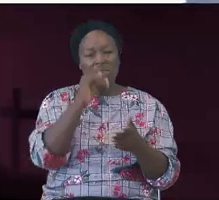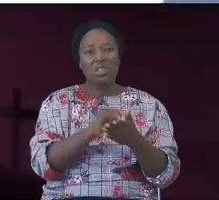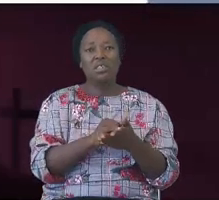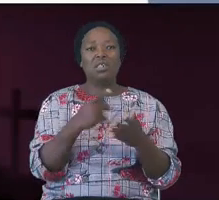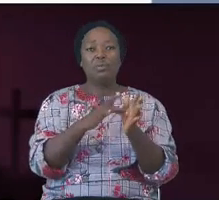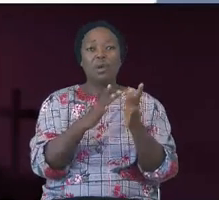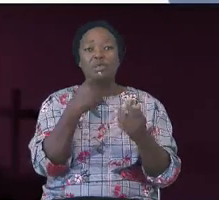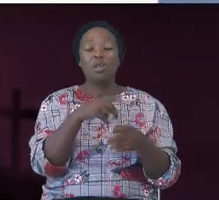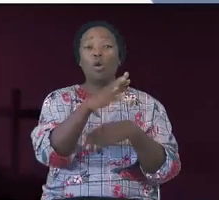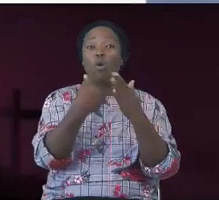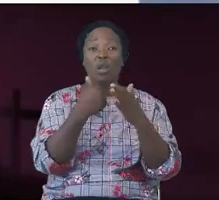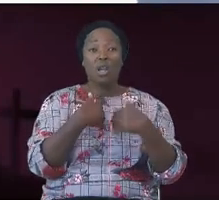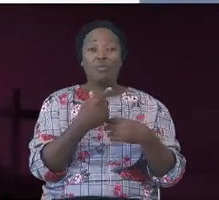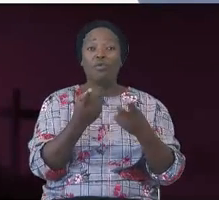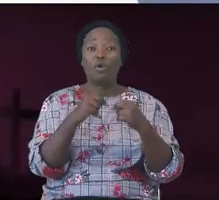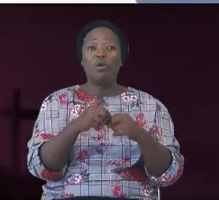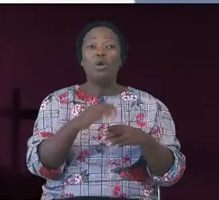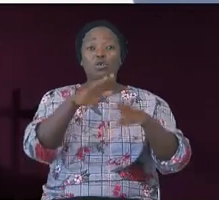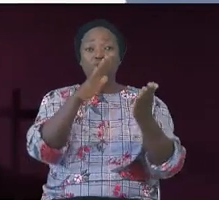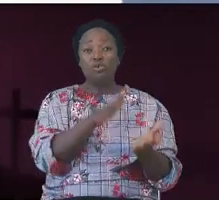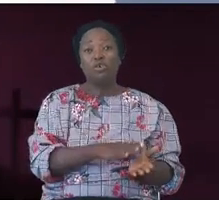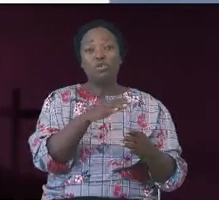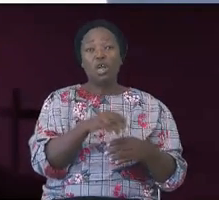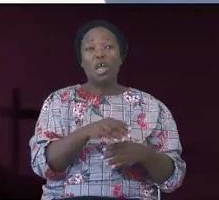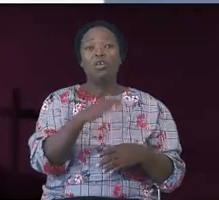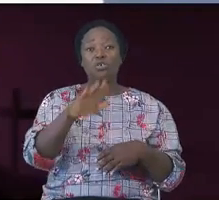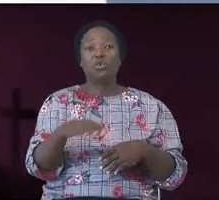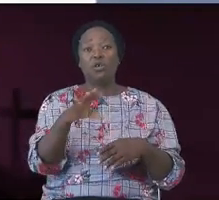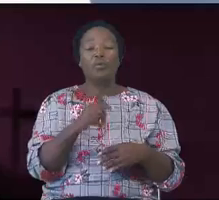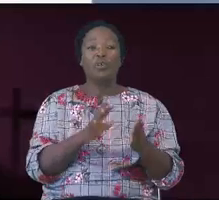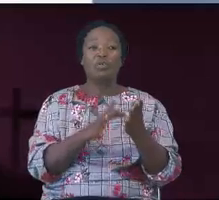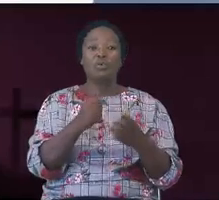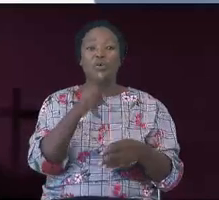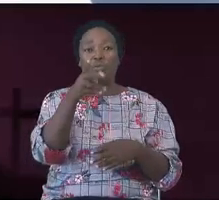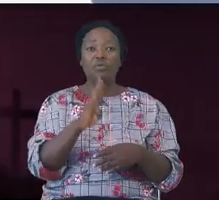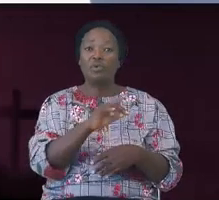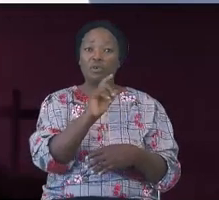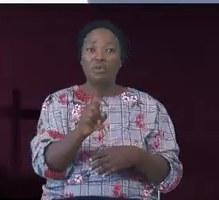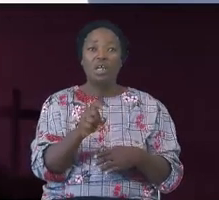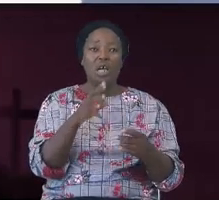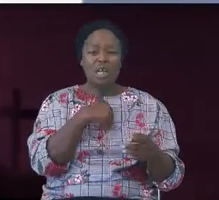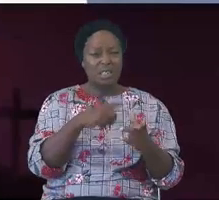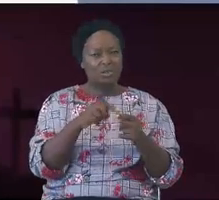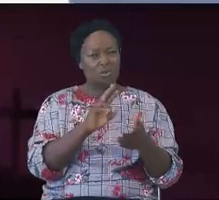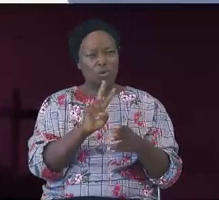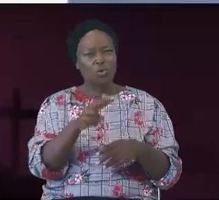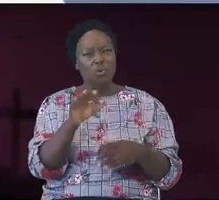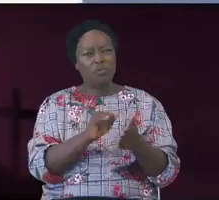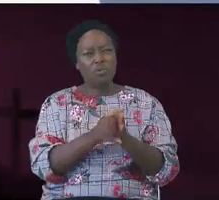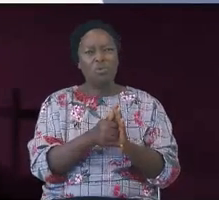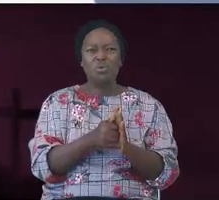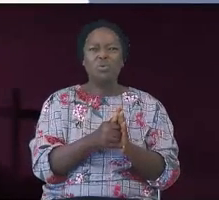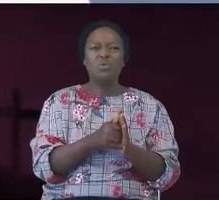sont péchés et sont privés de la gloire de Dieu. Et deux de ces pécheurs